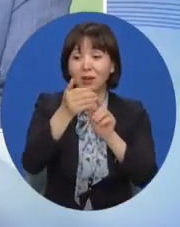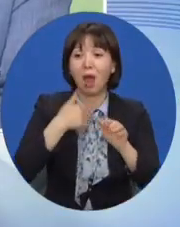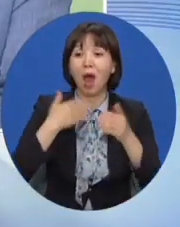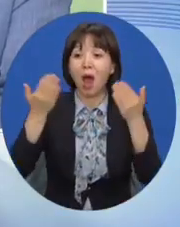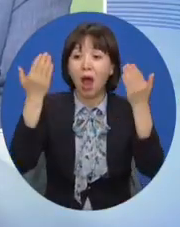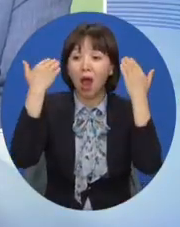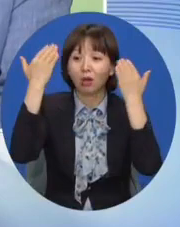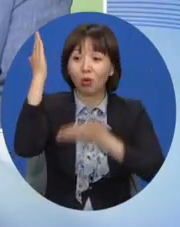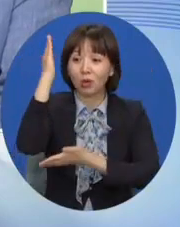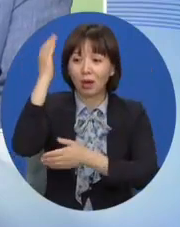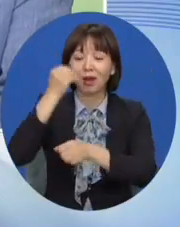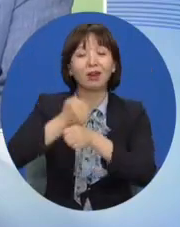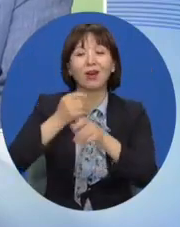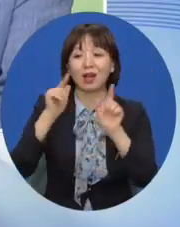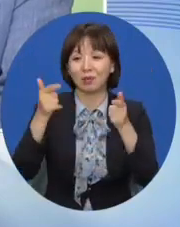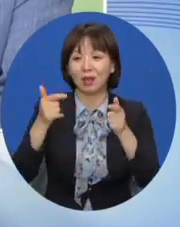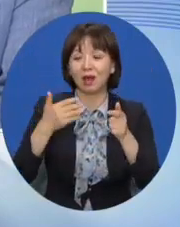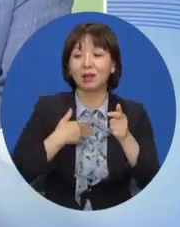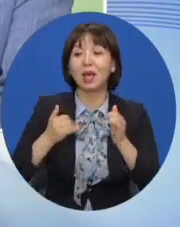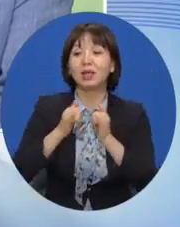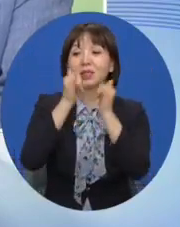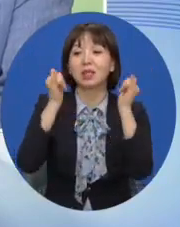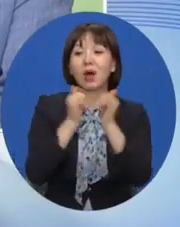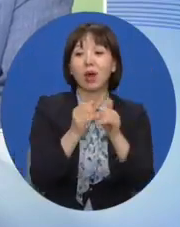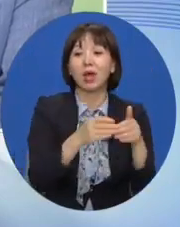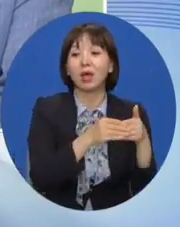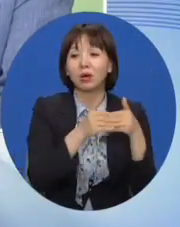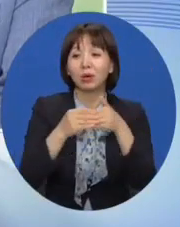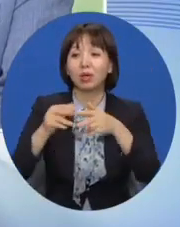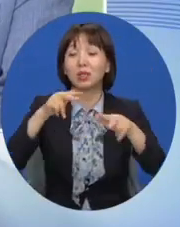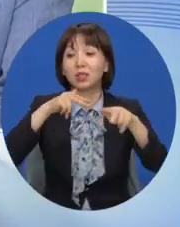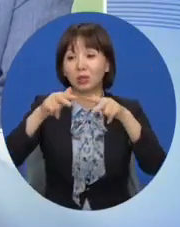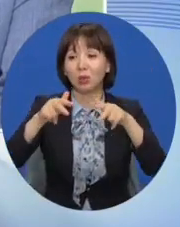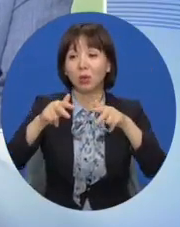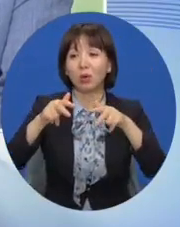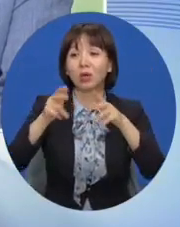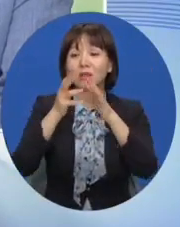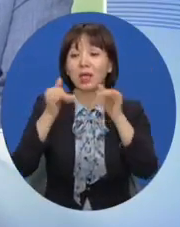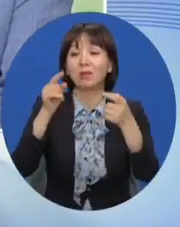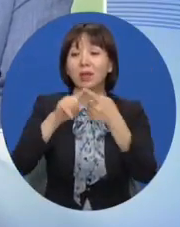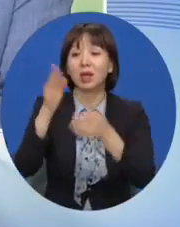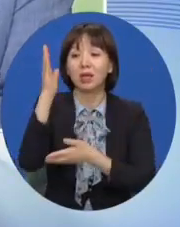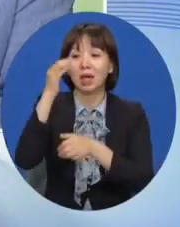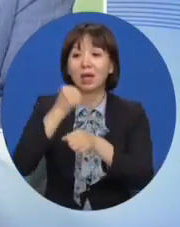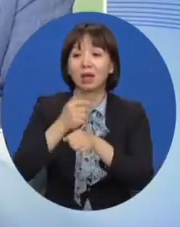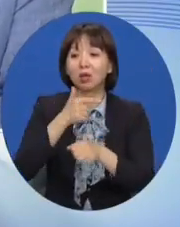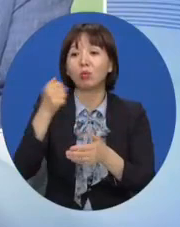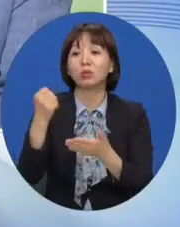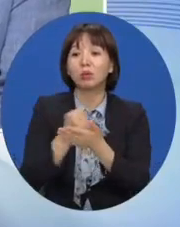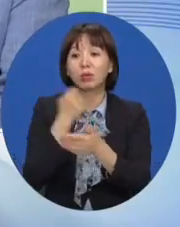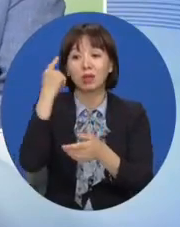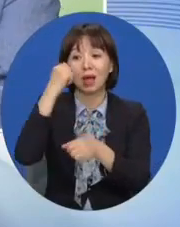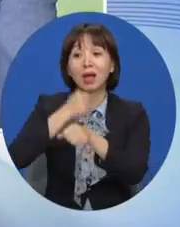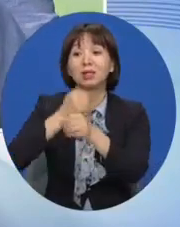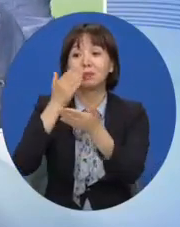얘기하는 것이 아닙니다. 우리 사회를 이끌어가는 지도급 인사들에 대한 그런 얘기를 하는 것이니까 너무 섭섭하게 생각하지